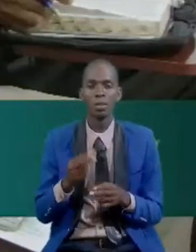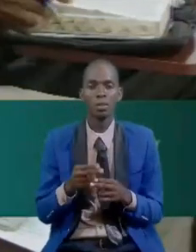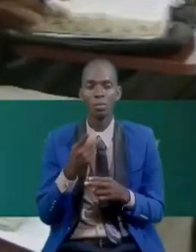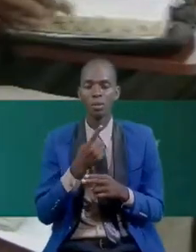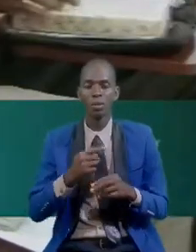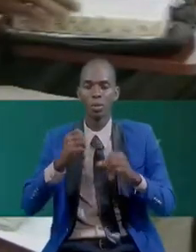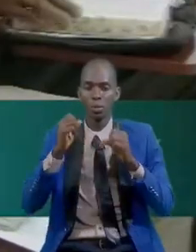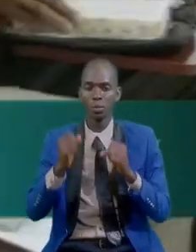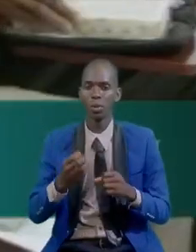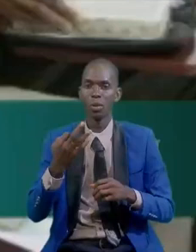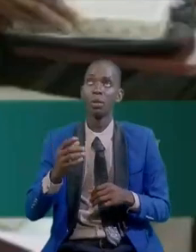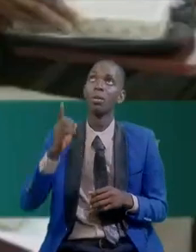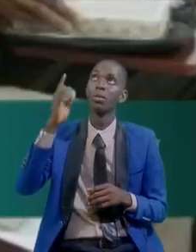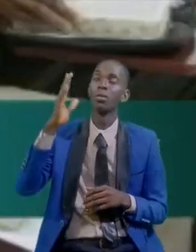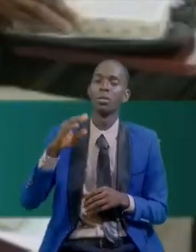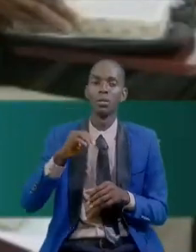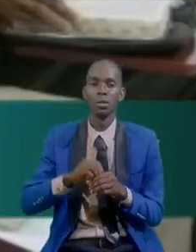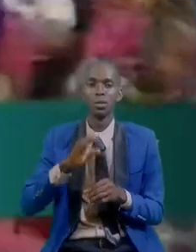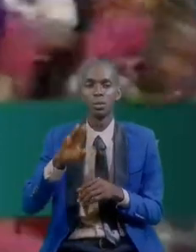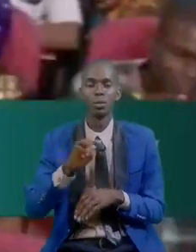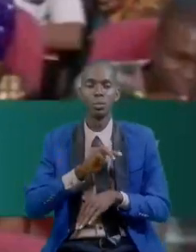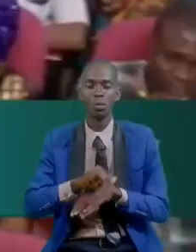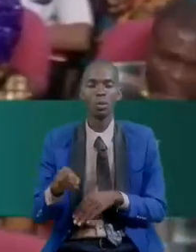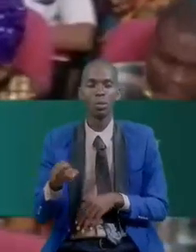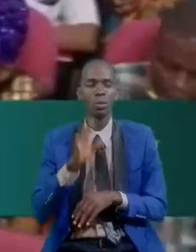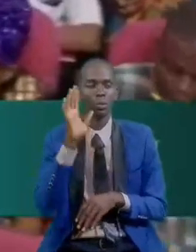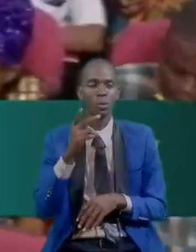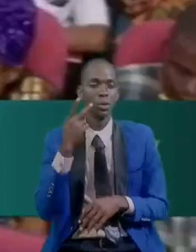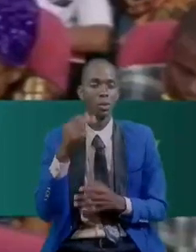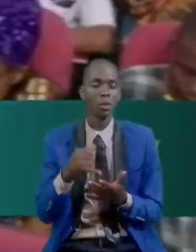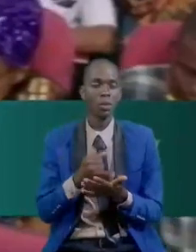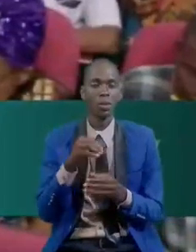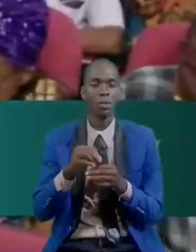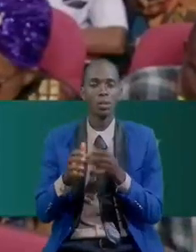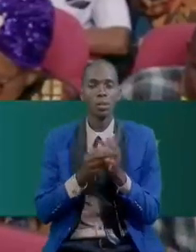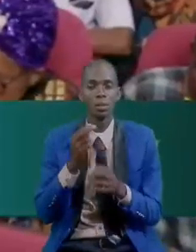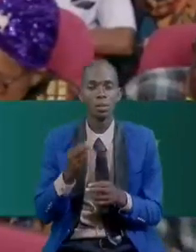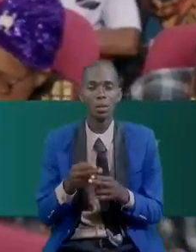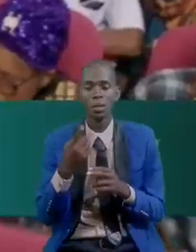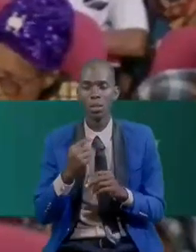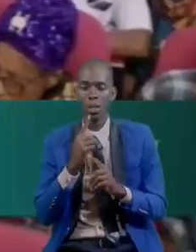La puissance de Dieu dans ton ministère, ils le verront.